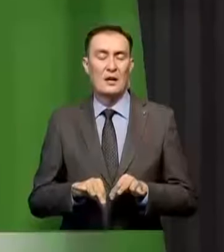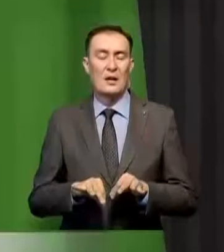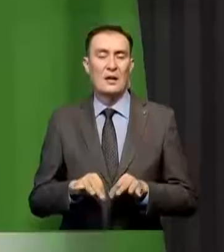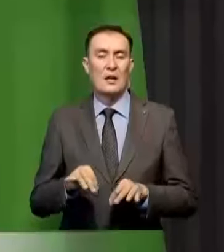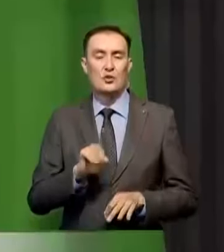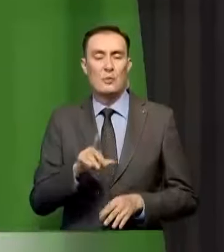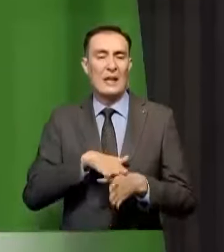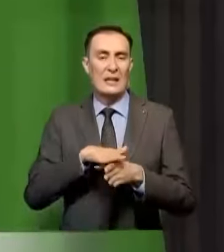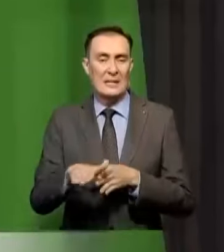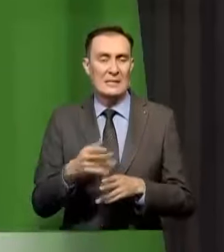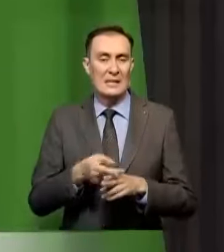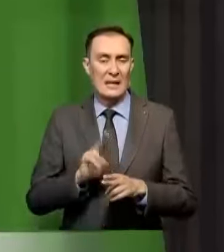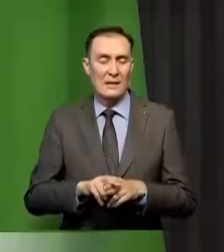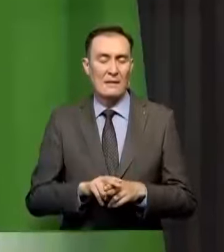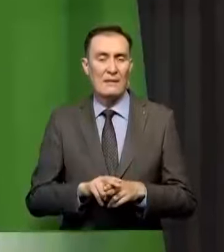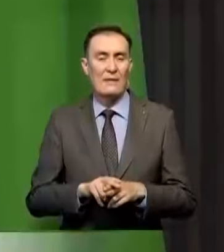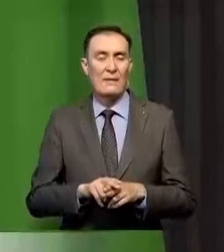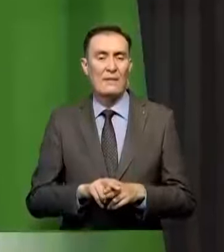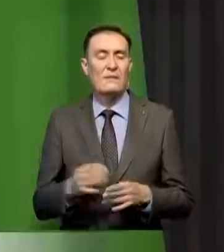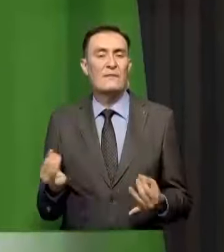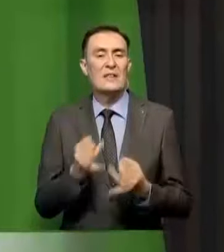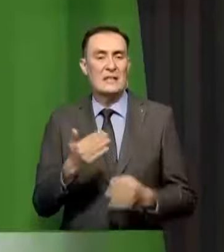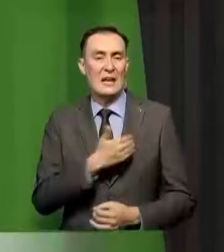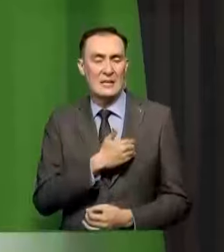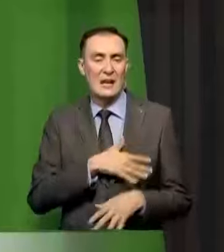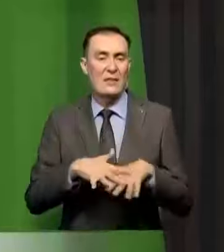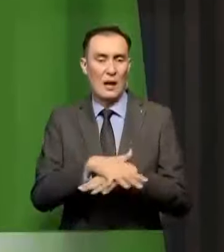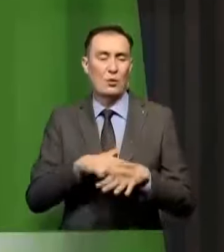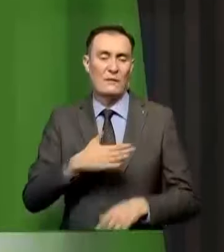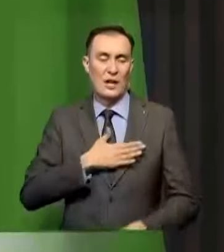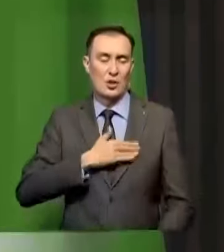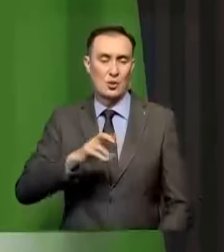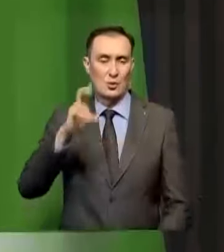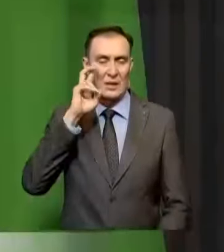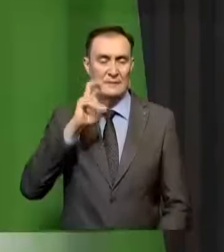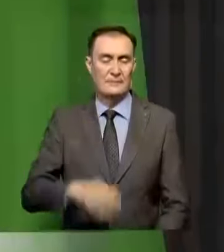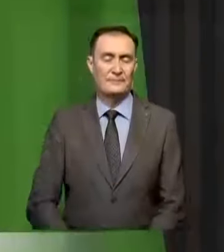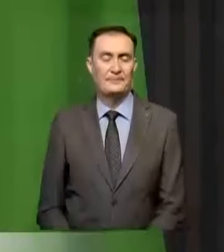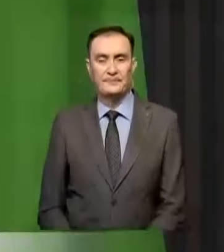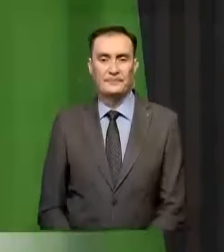для реализации данных проектов в интересах народов наших государств.